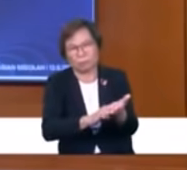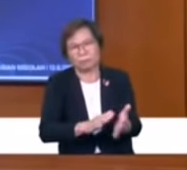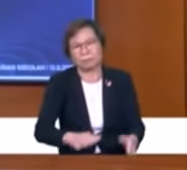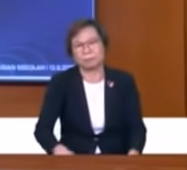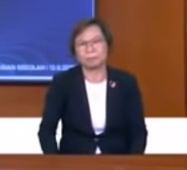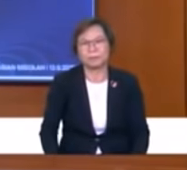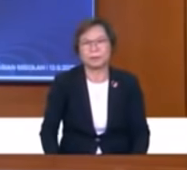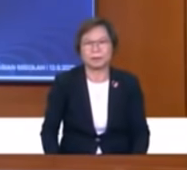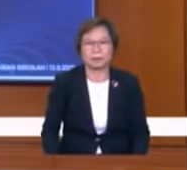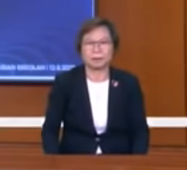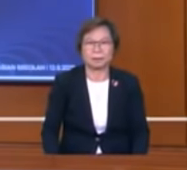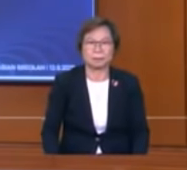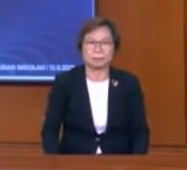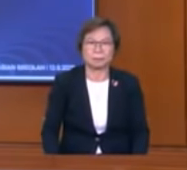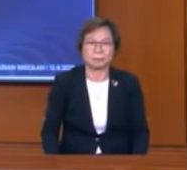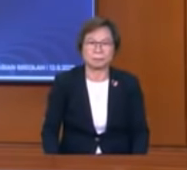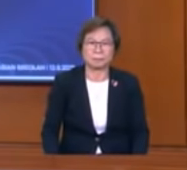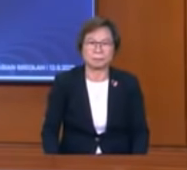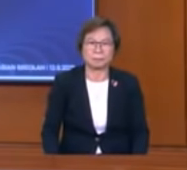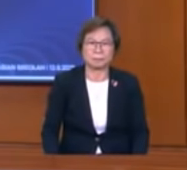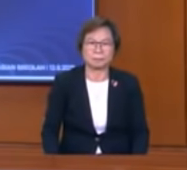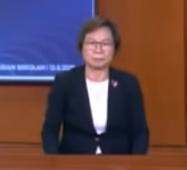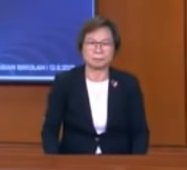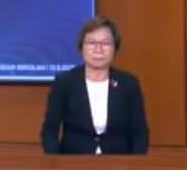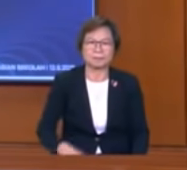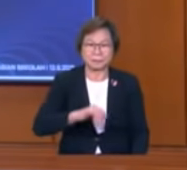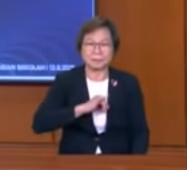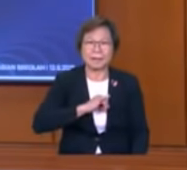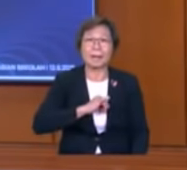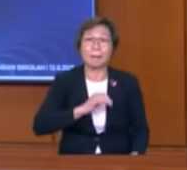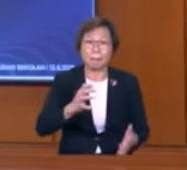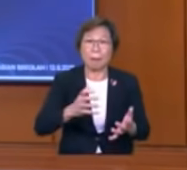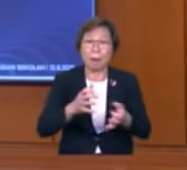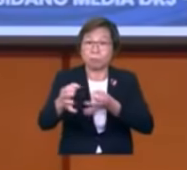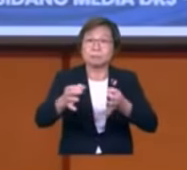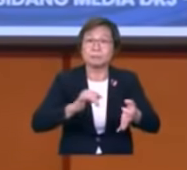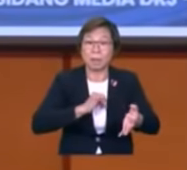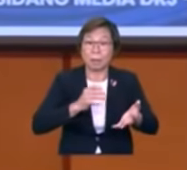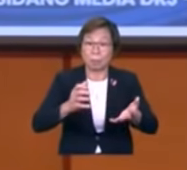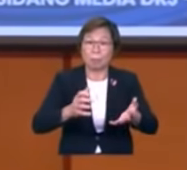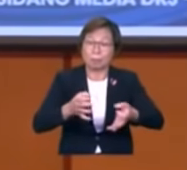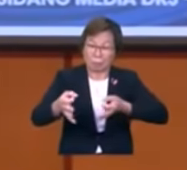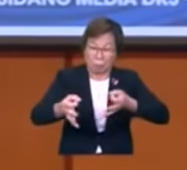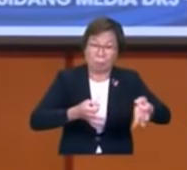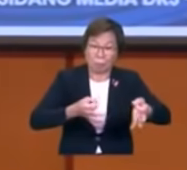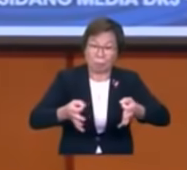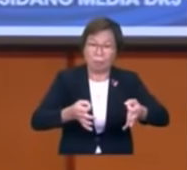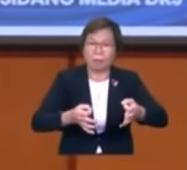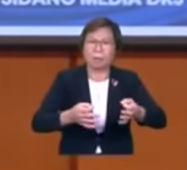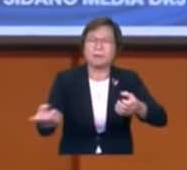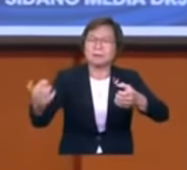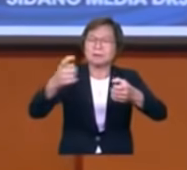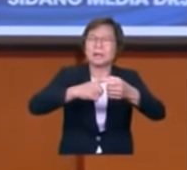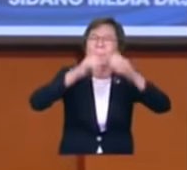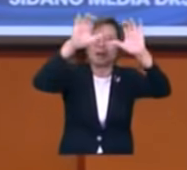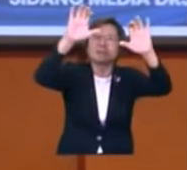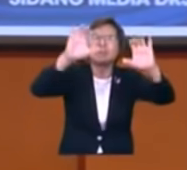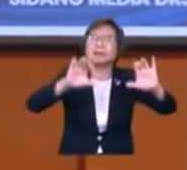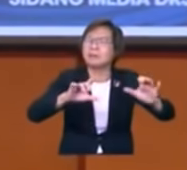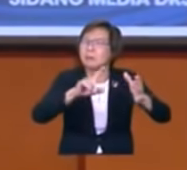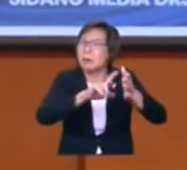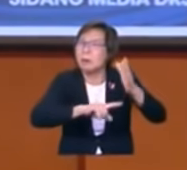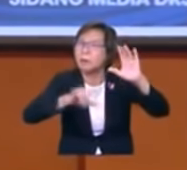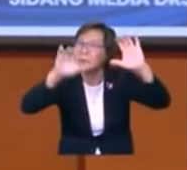lalu sekali terusnya Saya ingin menjelaskan tentang apakah pendekatan